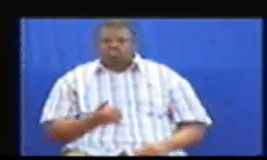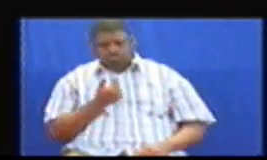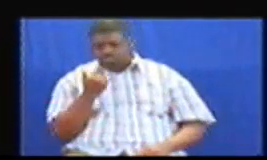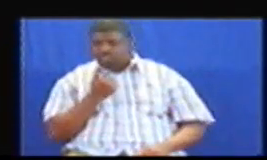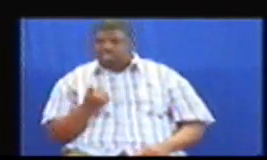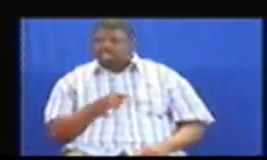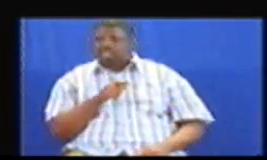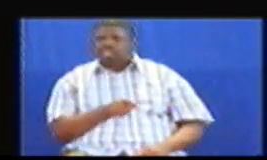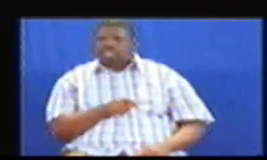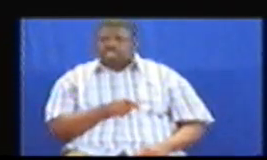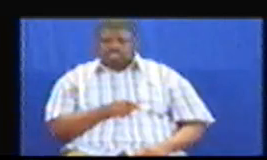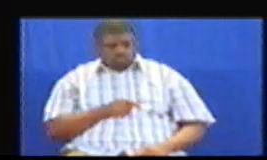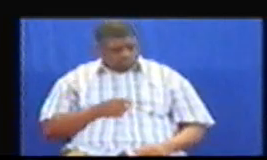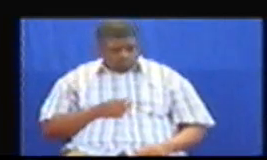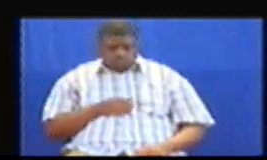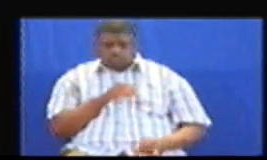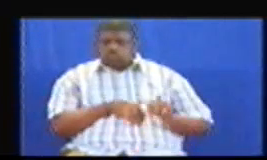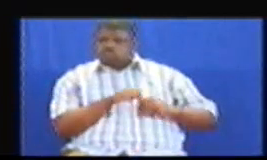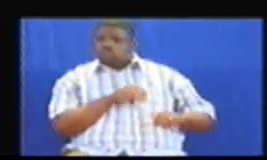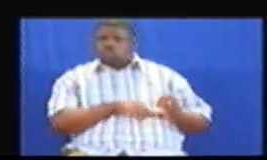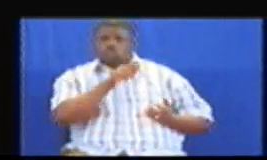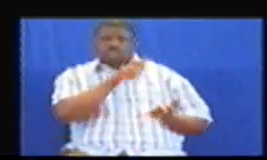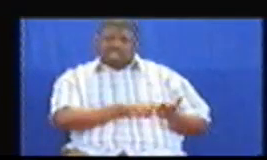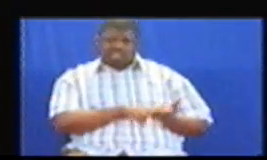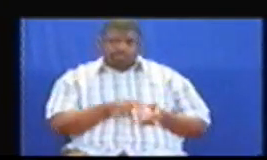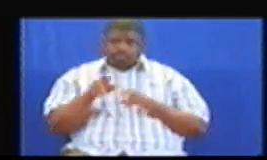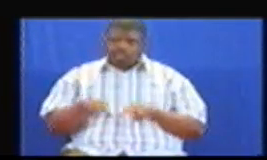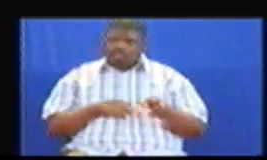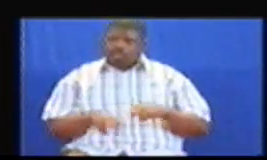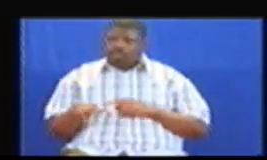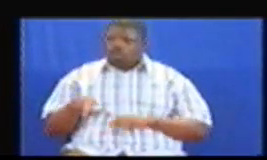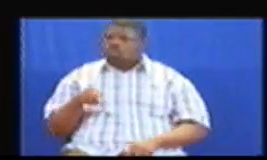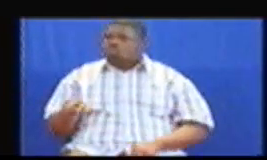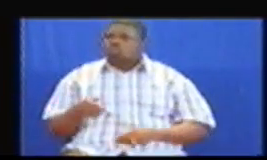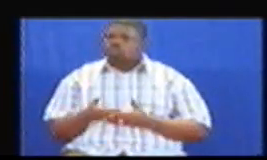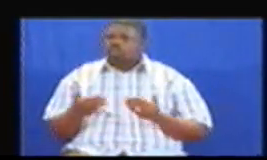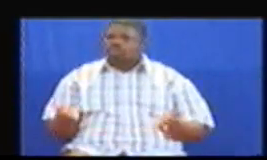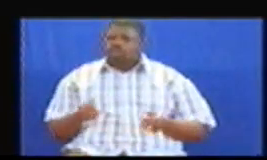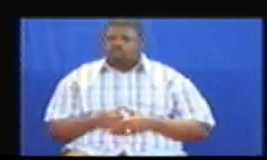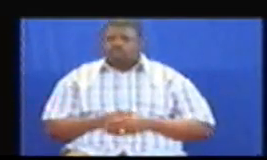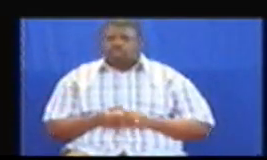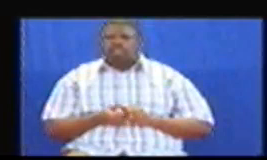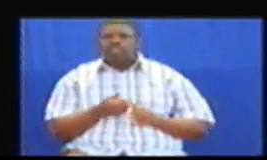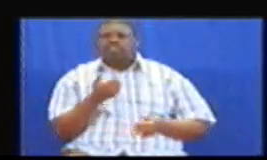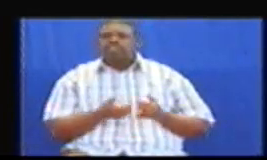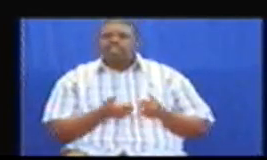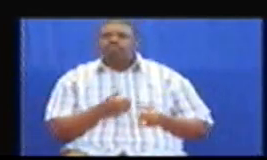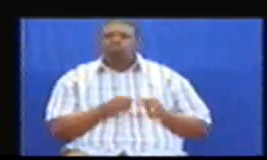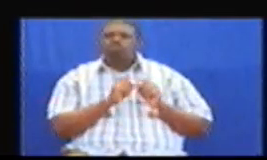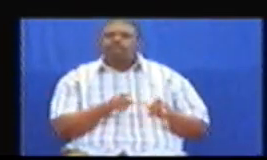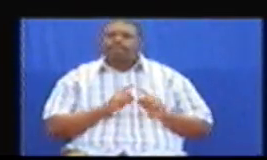bado kusita kusaini mkataba huu, Mheshimiwa Speaker, kwa sababu unazo changamoto